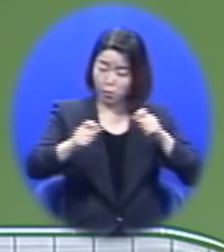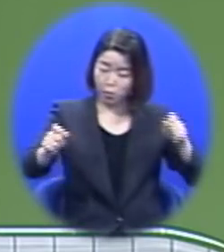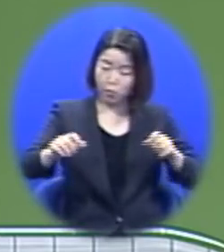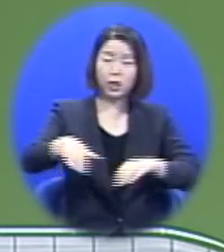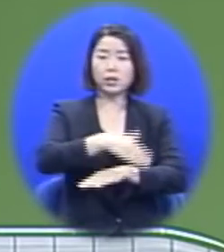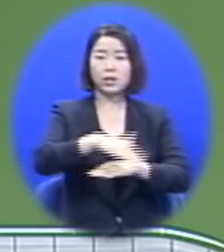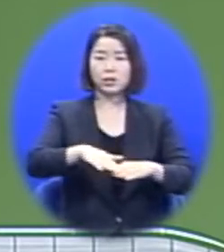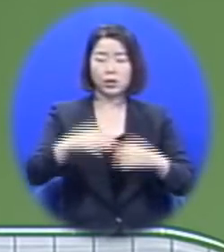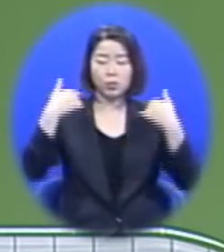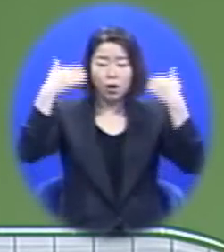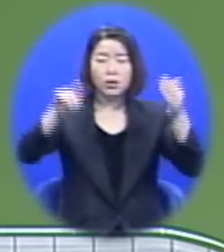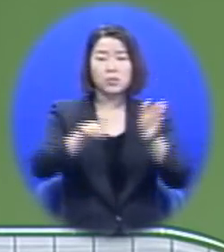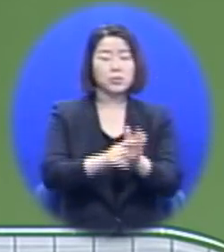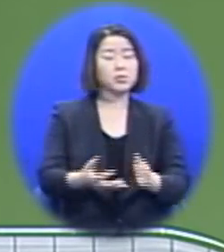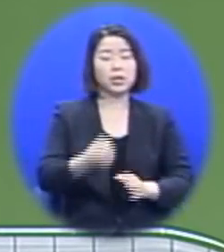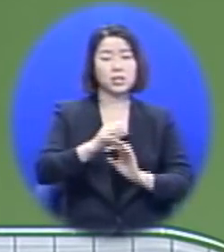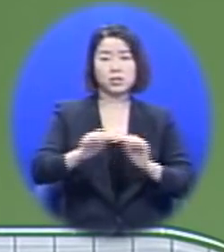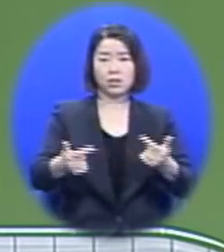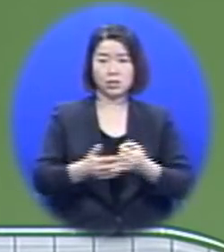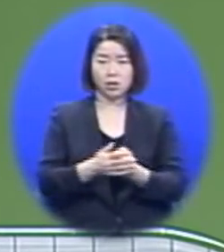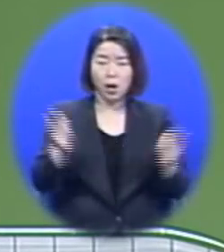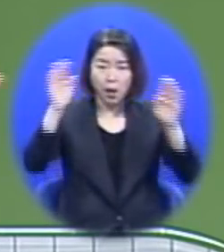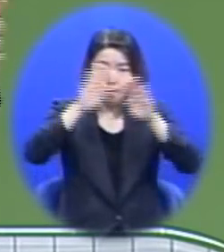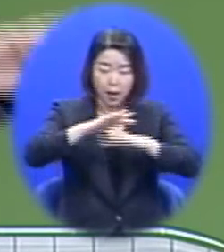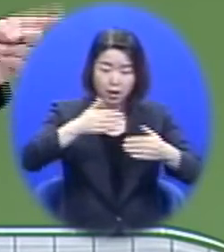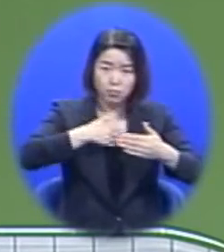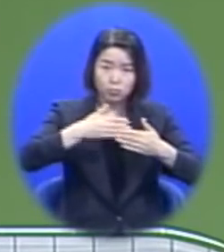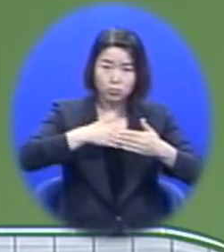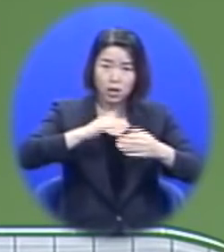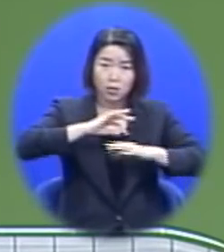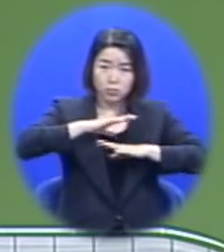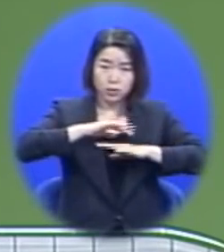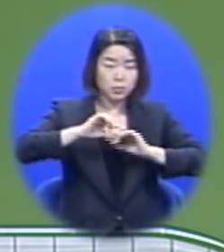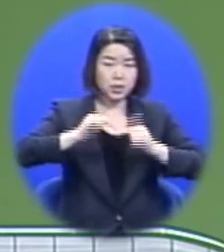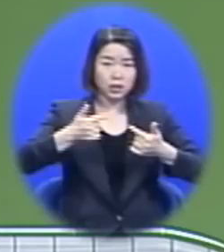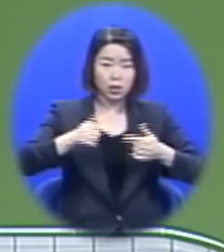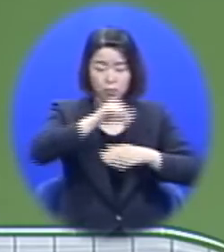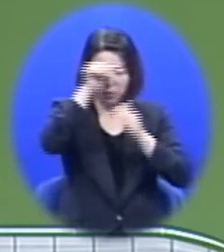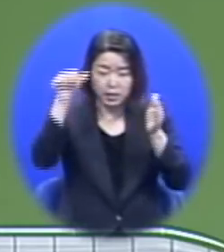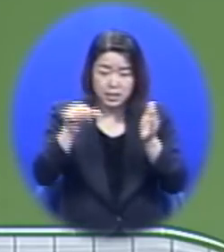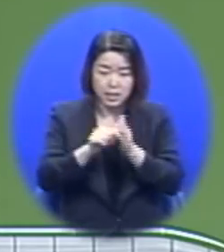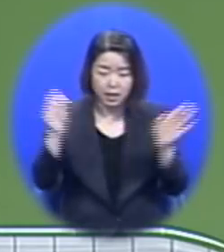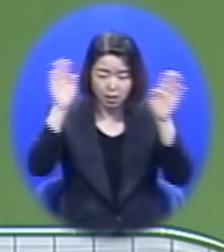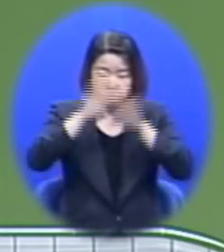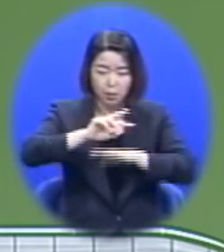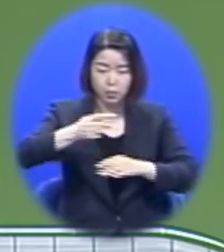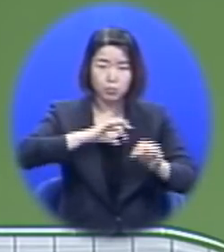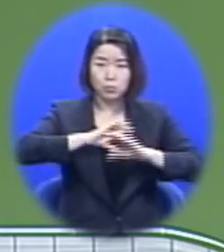아닙니다. 밤이 무섭지 않다고 인생의 밤도 무섭지 않은 거 아닙니다.